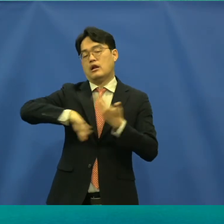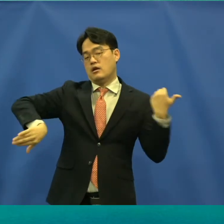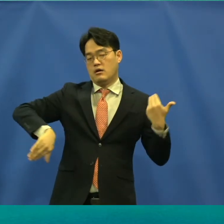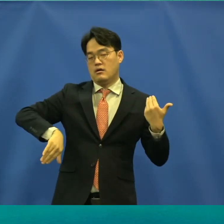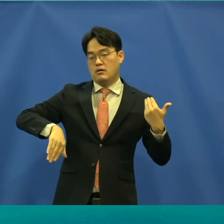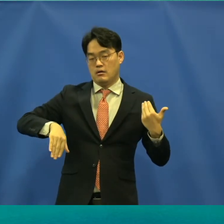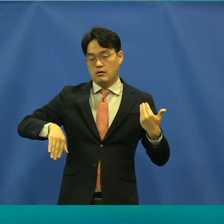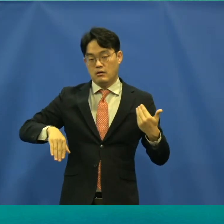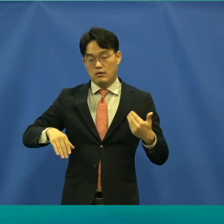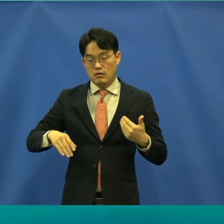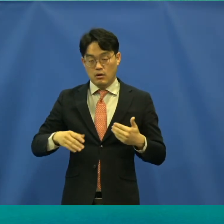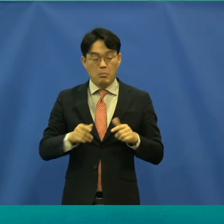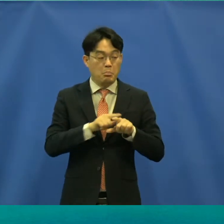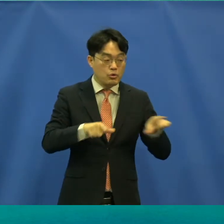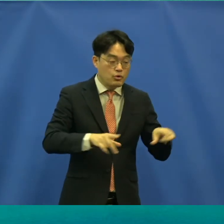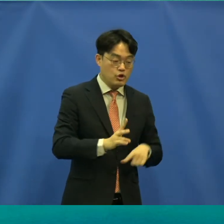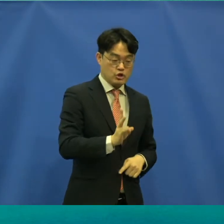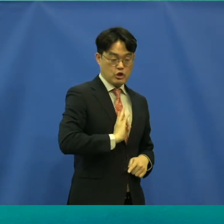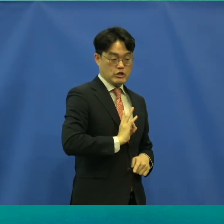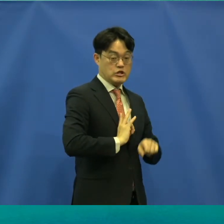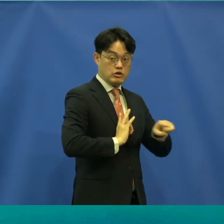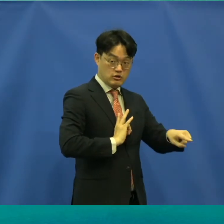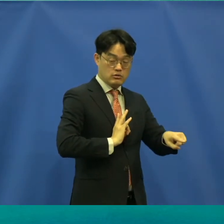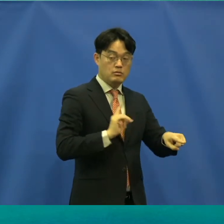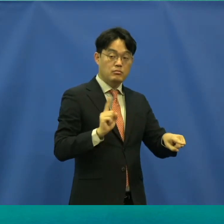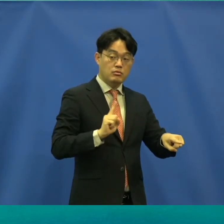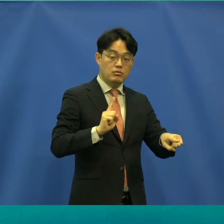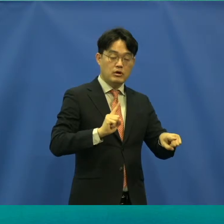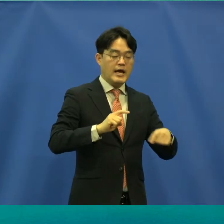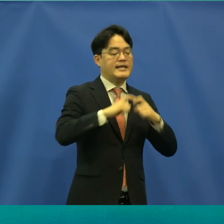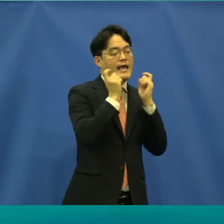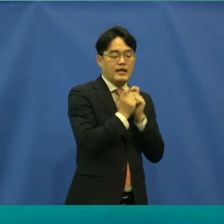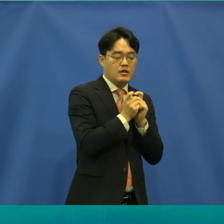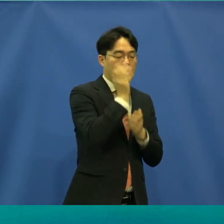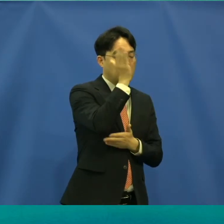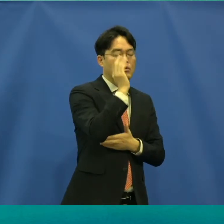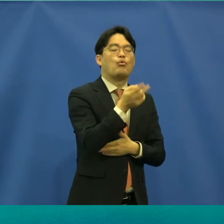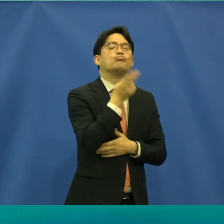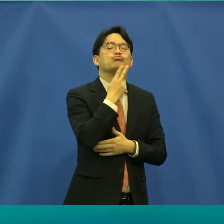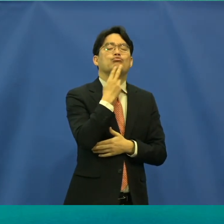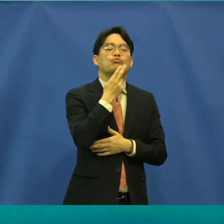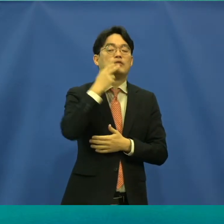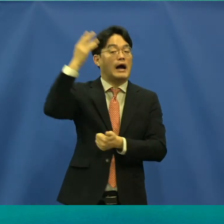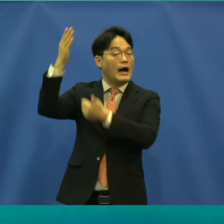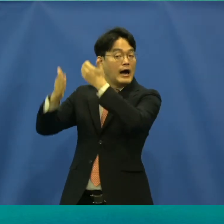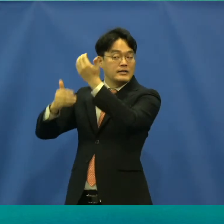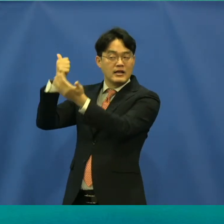메시지 중심이죠. 그런데 요나서는 메시지 자체는 아주 짧아요.